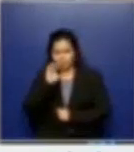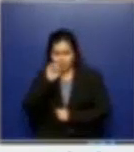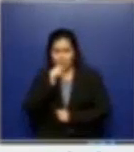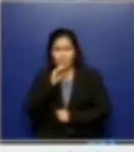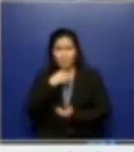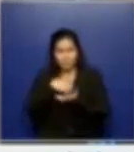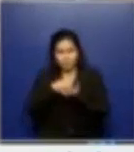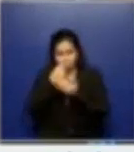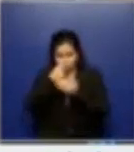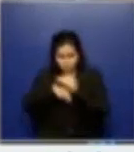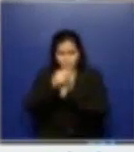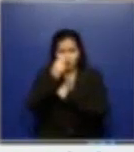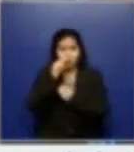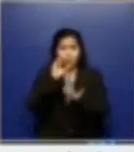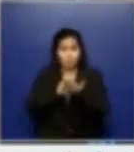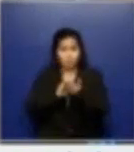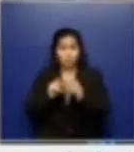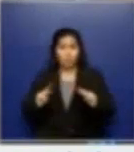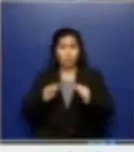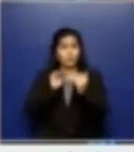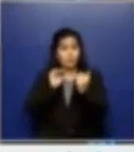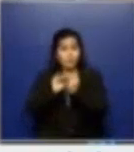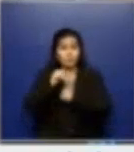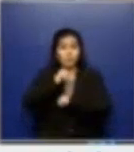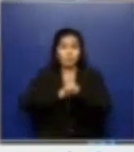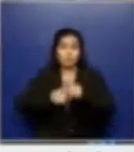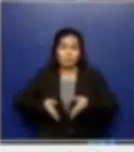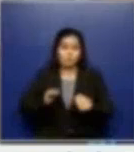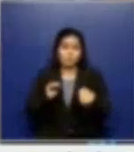พอตามไปดูแล้วนี่คมนาคมก็คือทำถนน